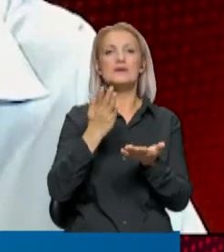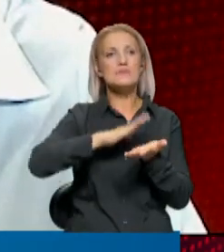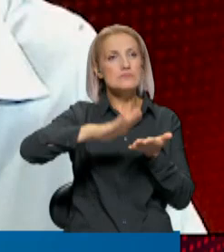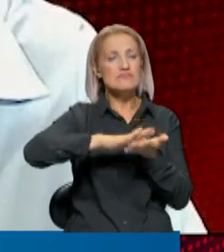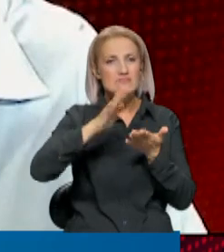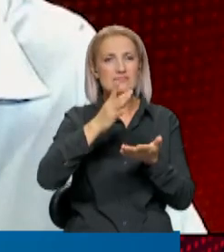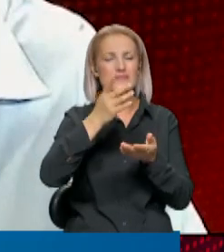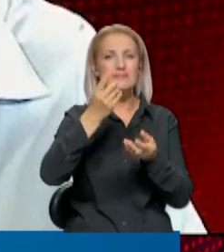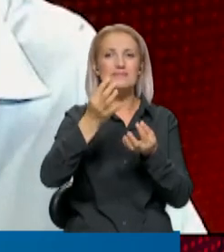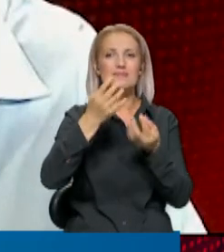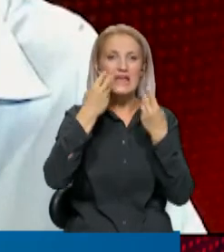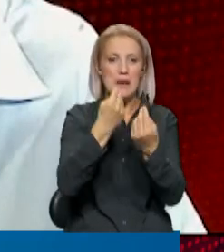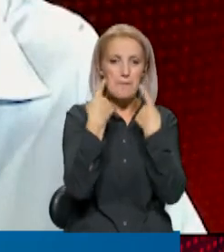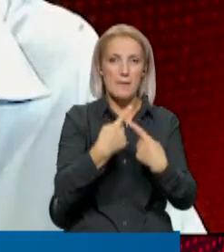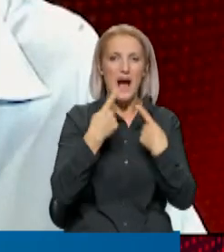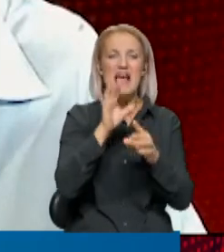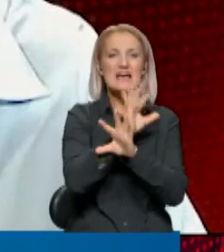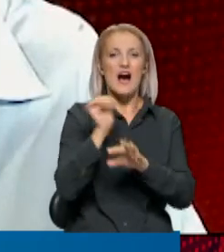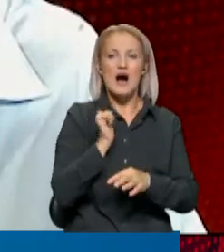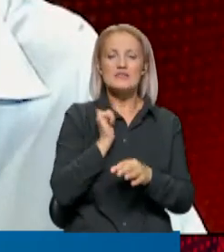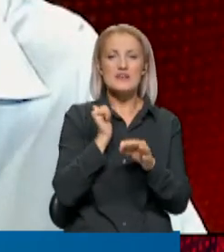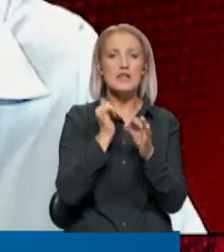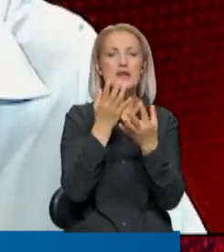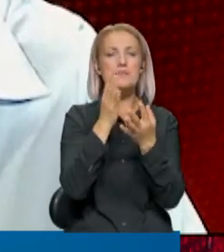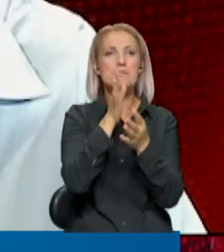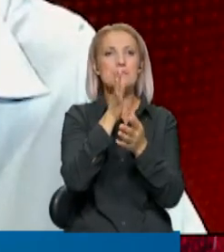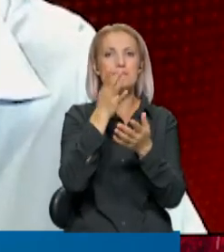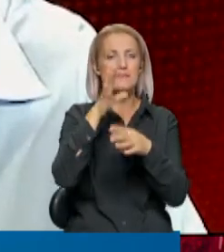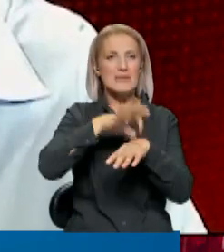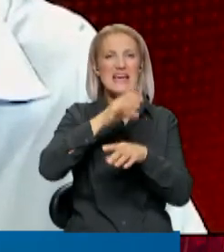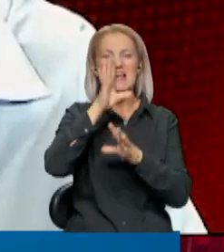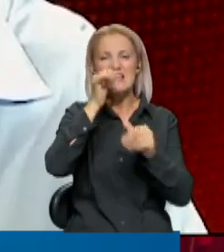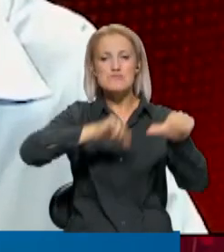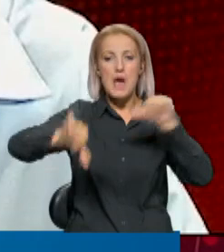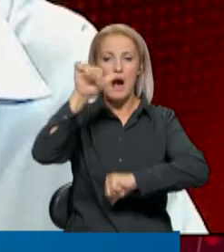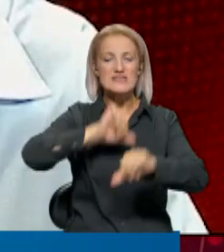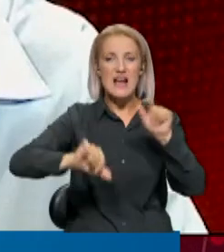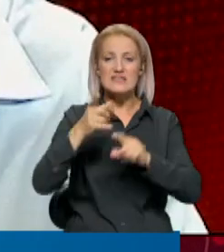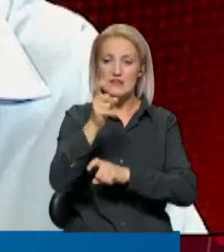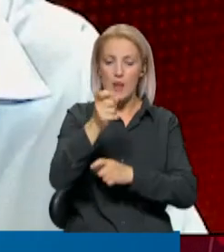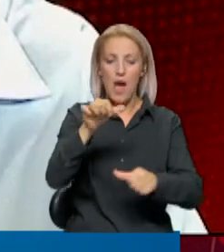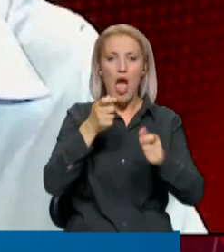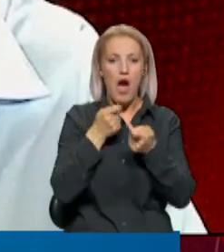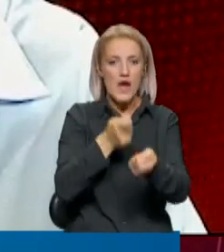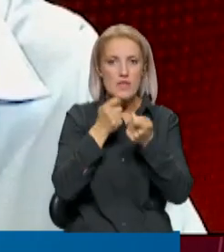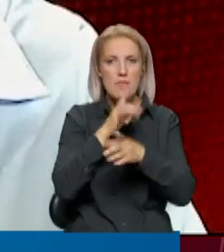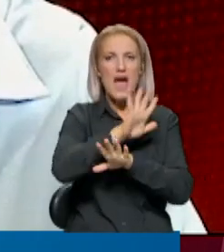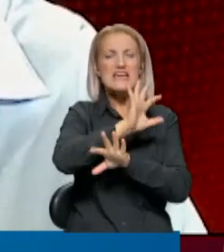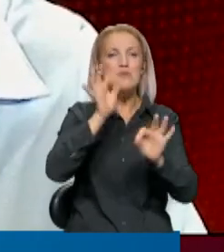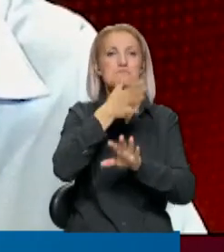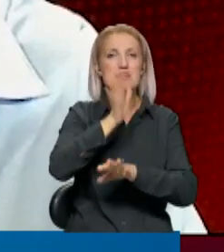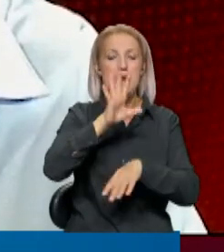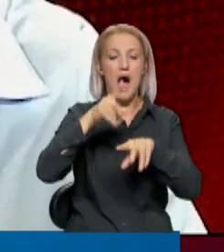bizim askerlerimizin bu hiç kimsenin bilmediği nükleer, biyolojik, kimyasal silahlarla ilgili eğitimleri. Yani netice itibariyle